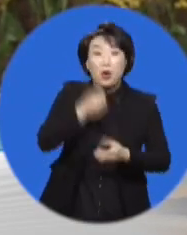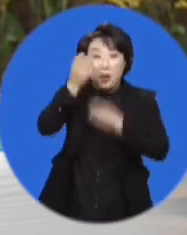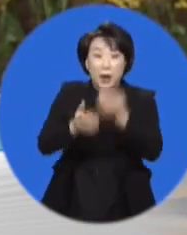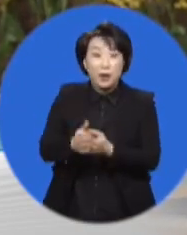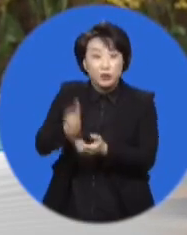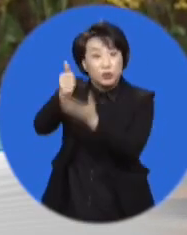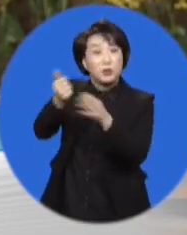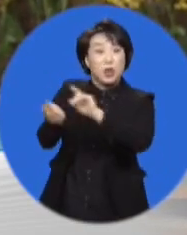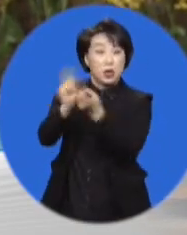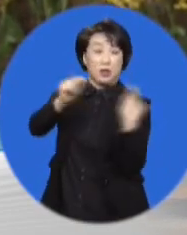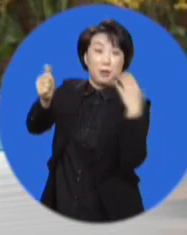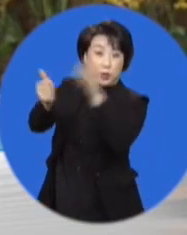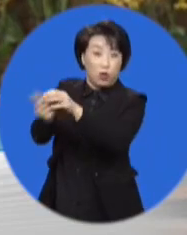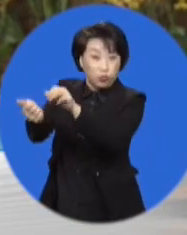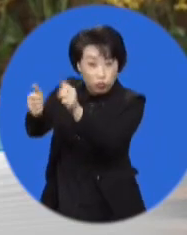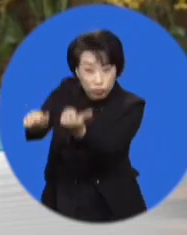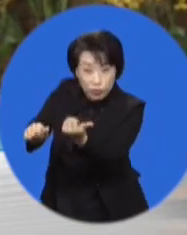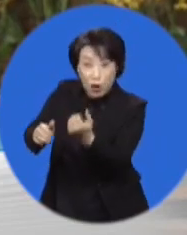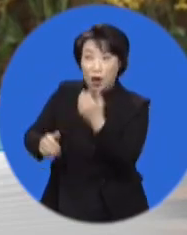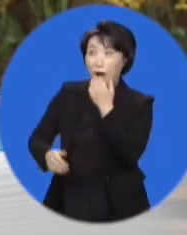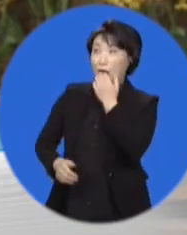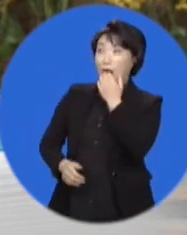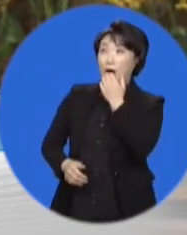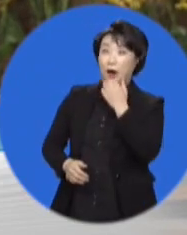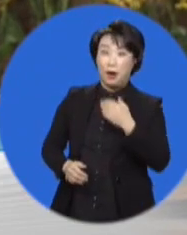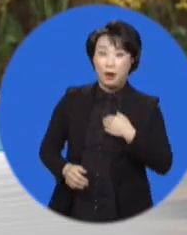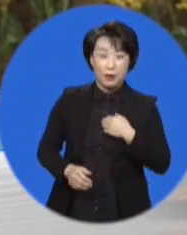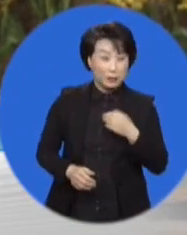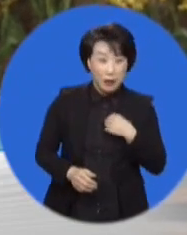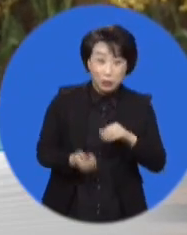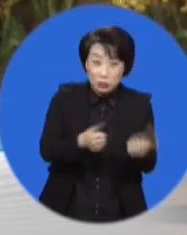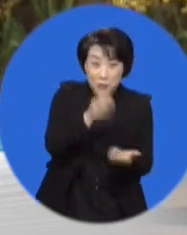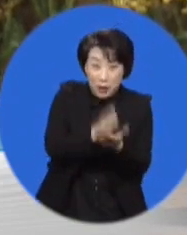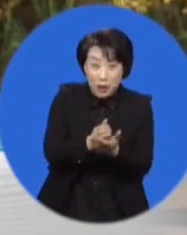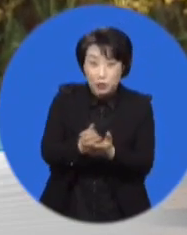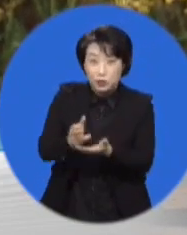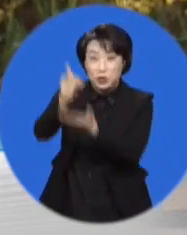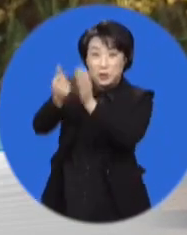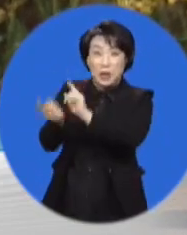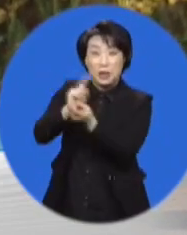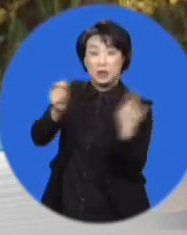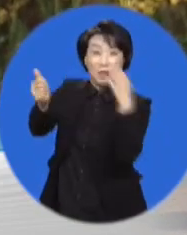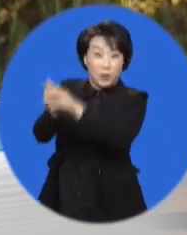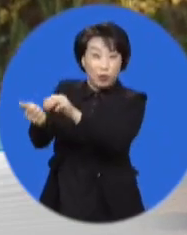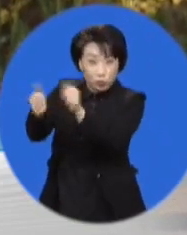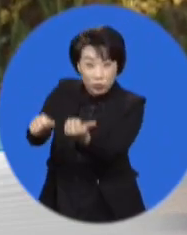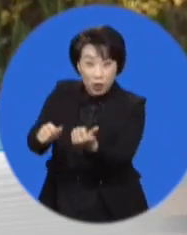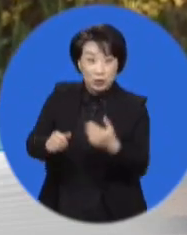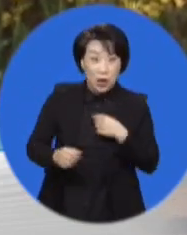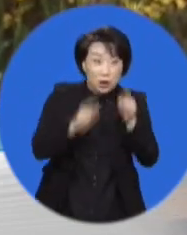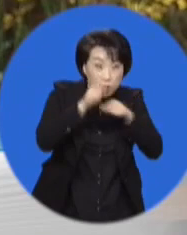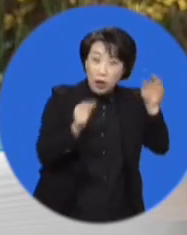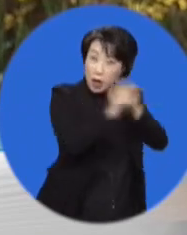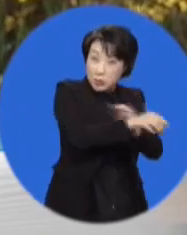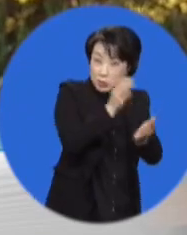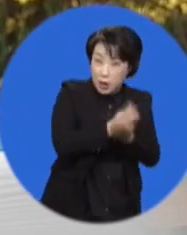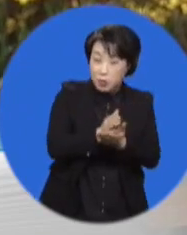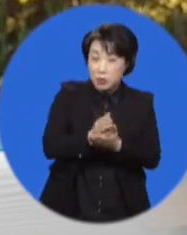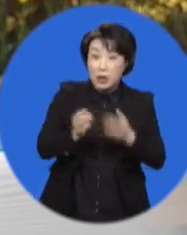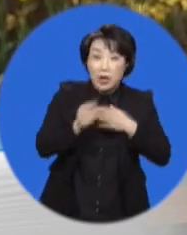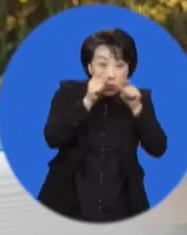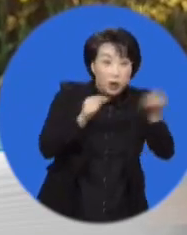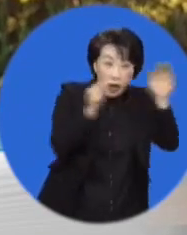이게 보통 문제가 아니오. 네가 죽지 마. 내가 대신 죽을게. 네가 지옥 가지 마. 내가 지옥 같은 십자가 내가